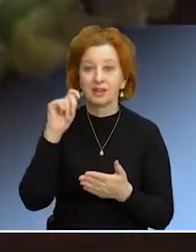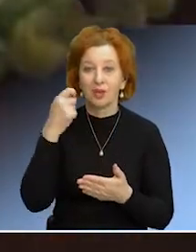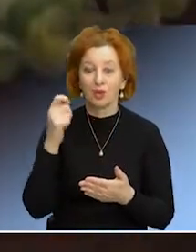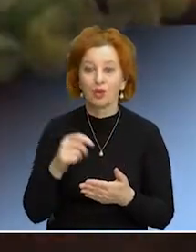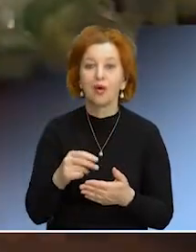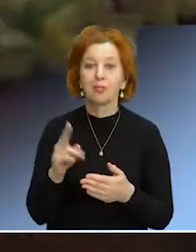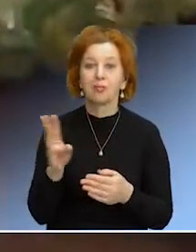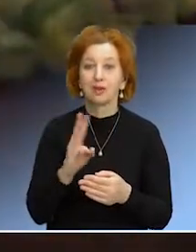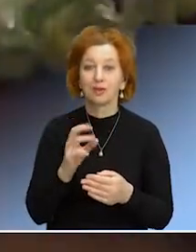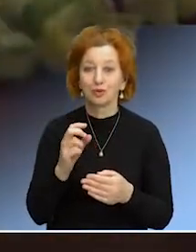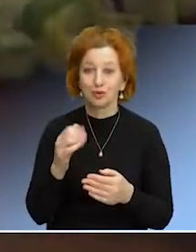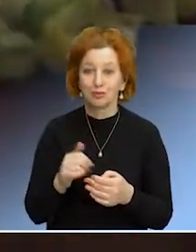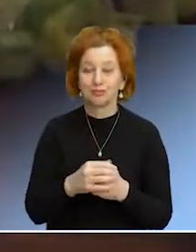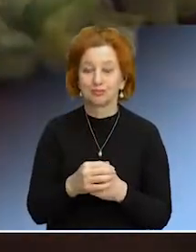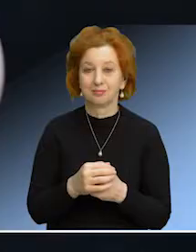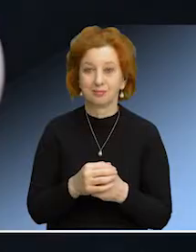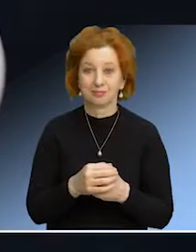Измельчите зеленый лук и петрушку.